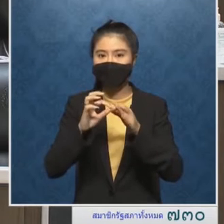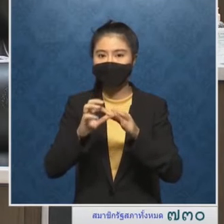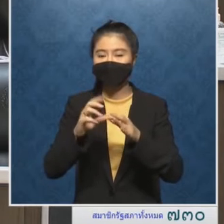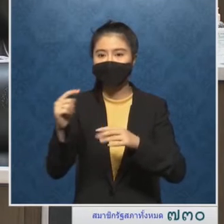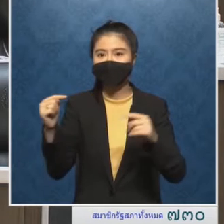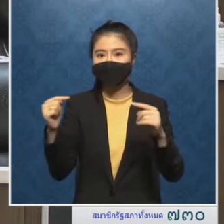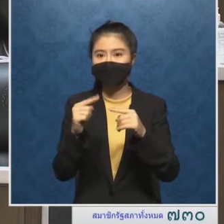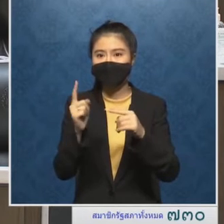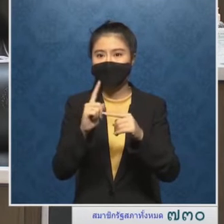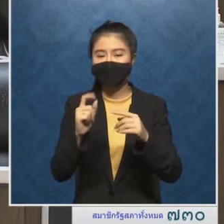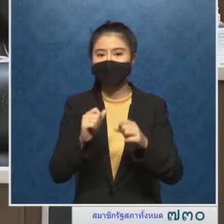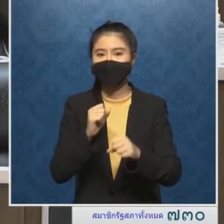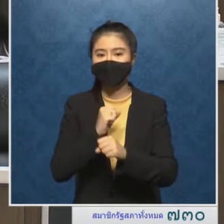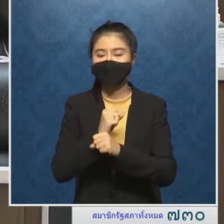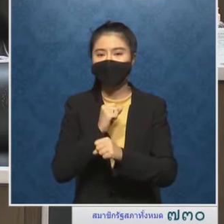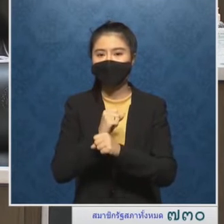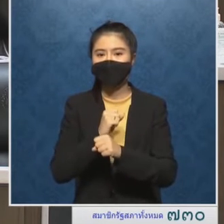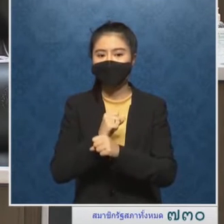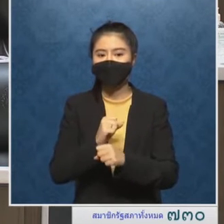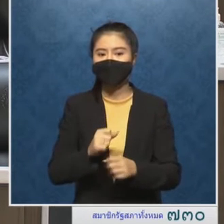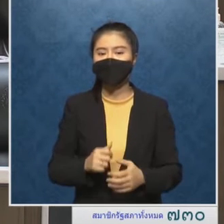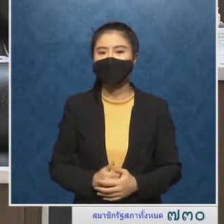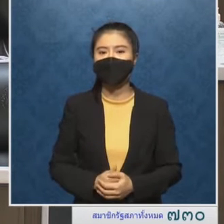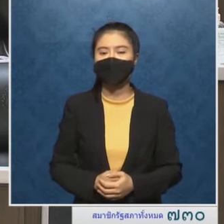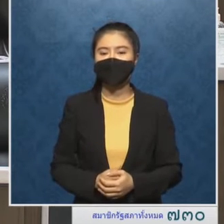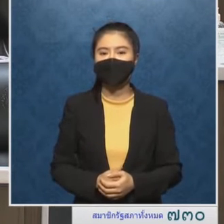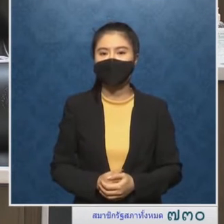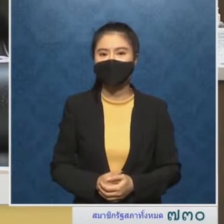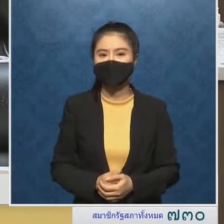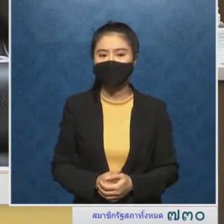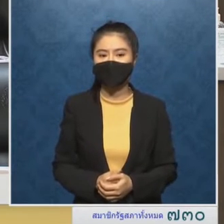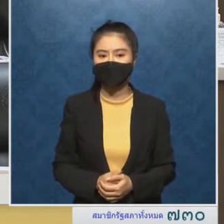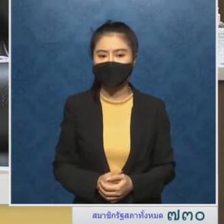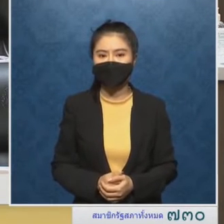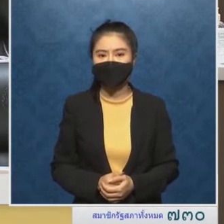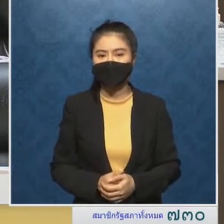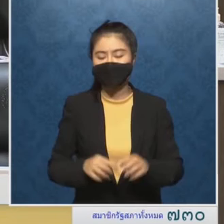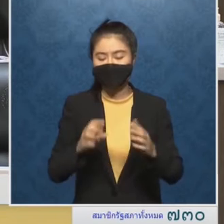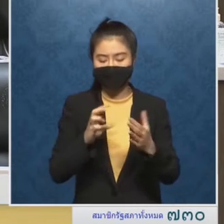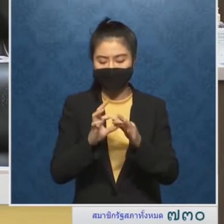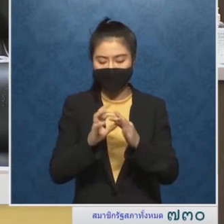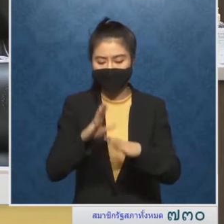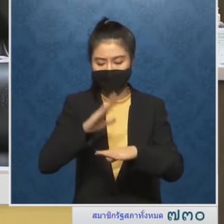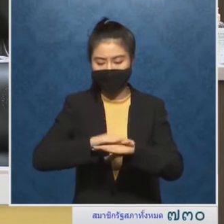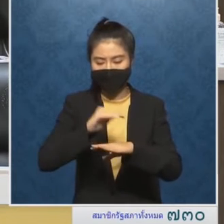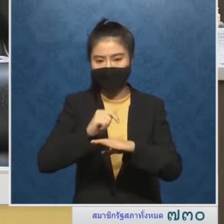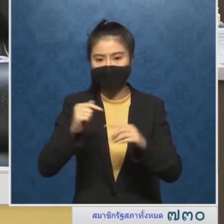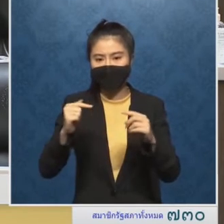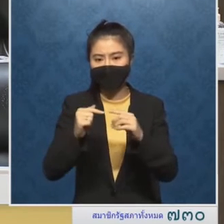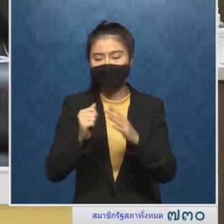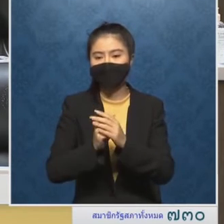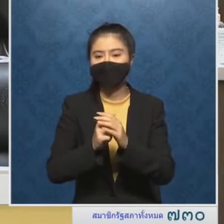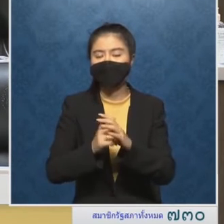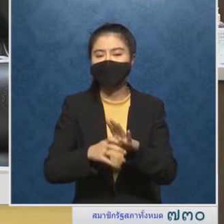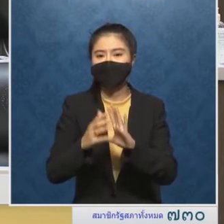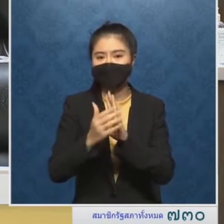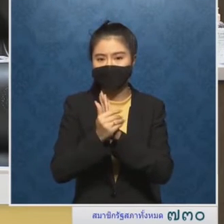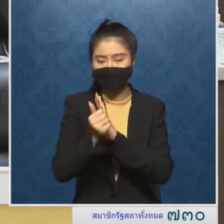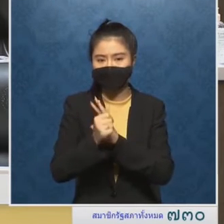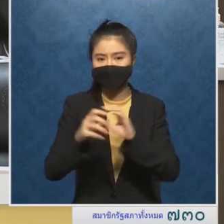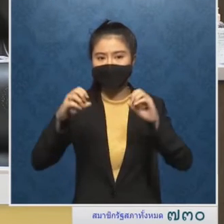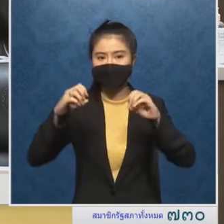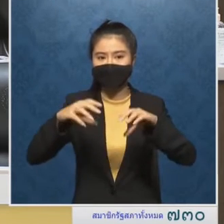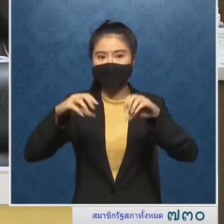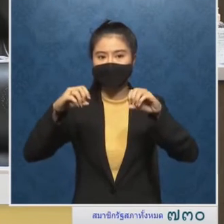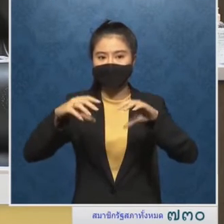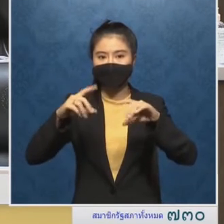ต้องมควเข้ใจถึงจิ วิทยา พัฒนาการและความสามารถตามหับวิชา คุณศาต์และศึษาสะด้วยอยางไร